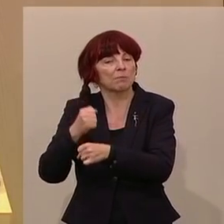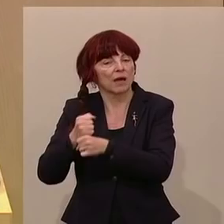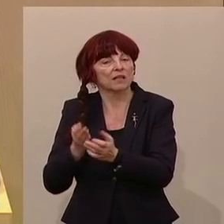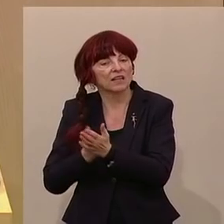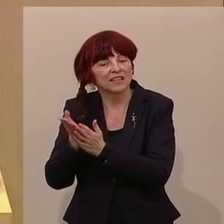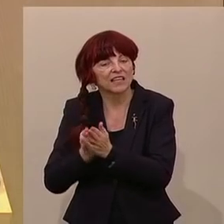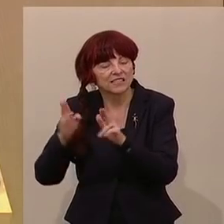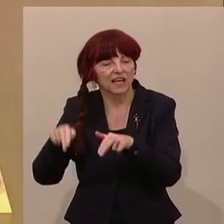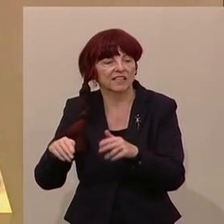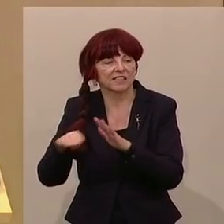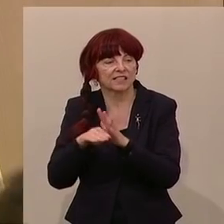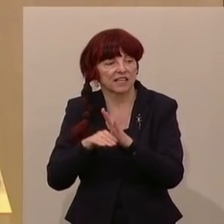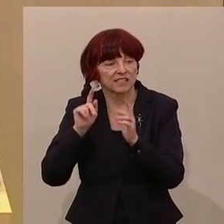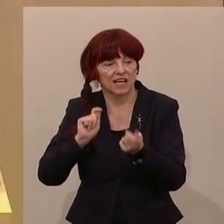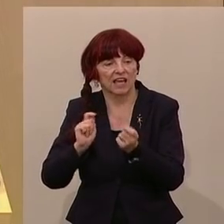DB.